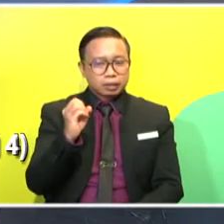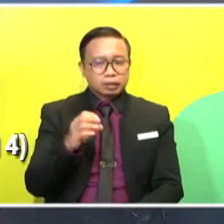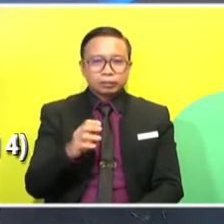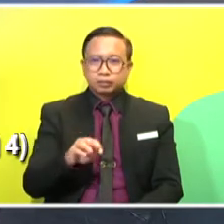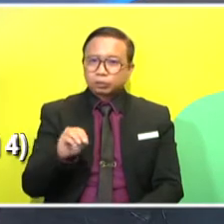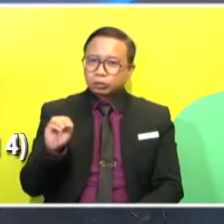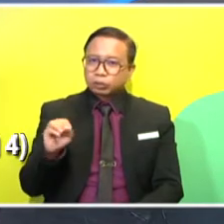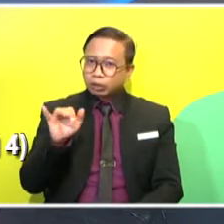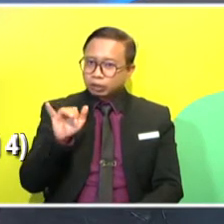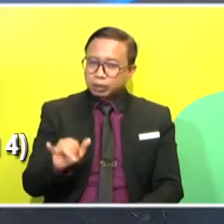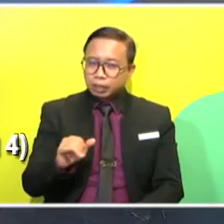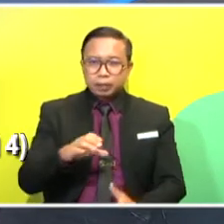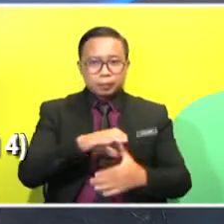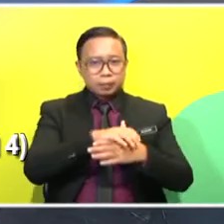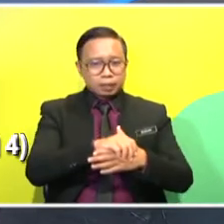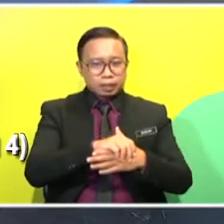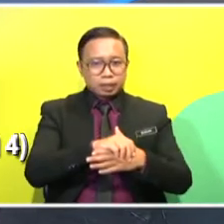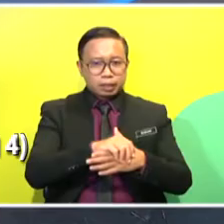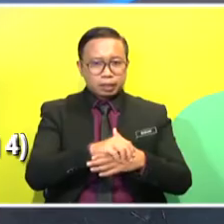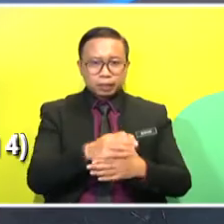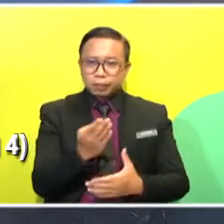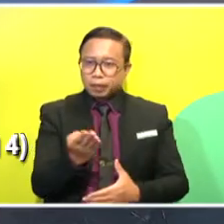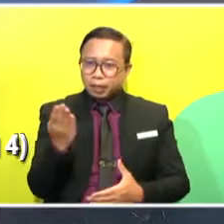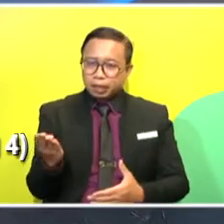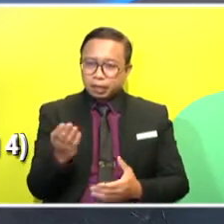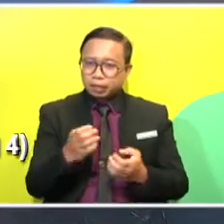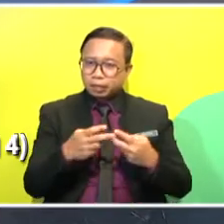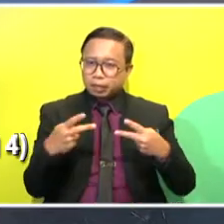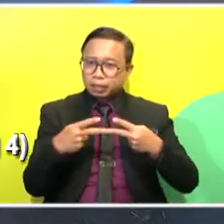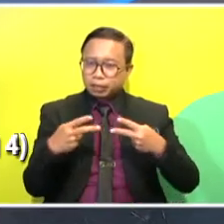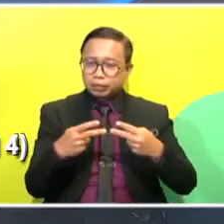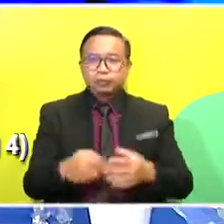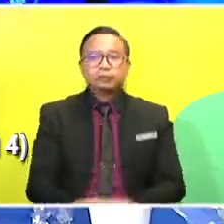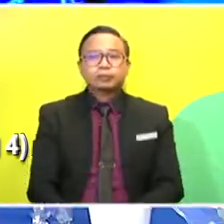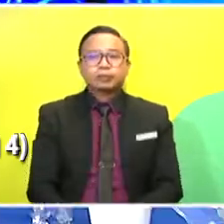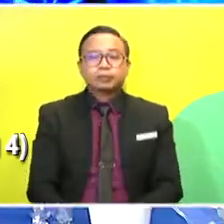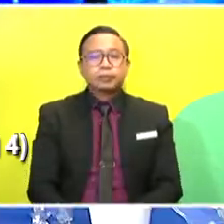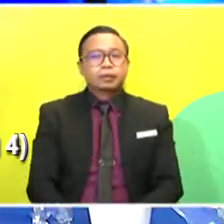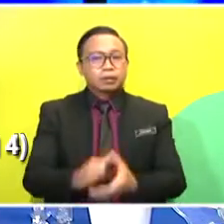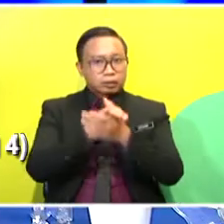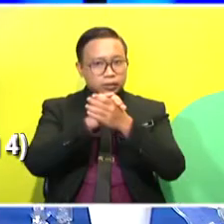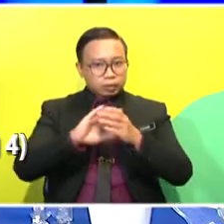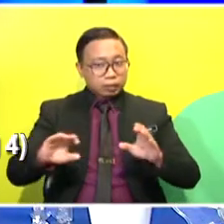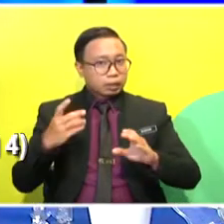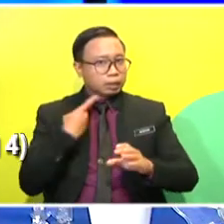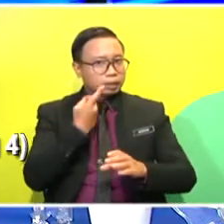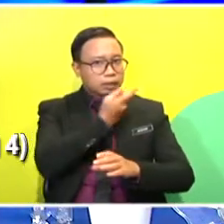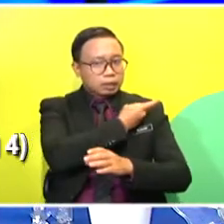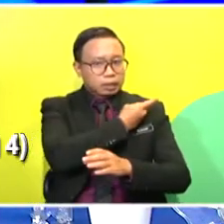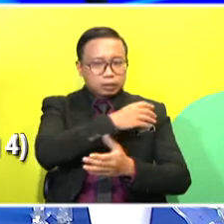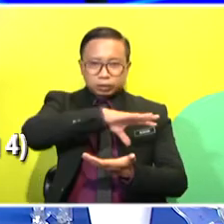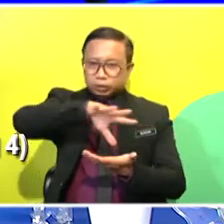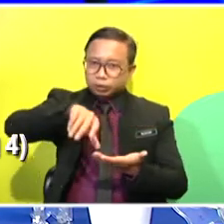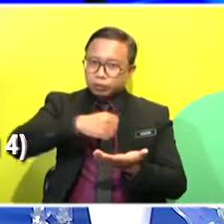murid yang memegang barang elektrik tersebut. Baiklah, untuk memastikan keselamatan kita semua. Dan yang